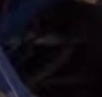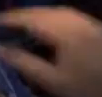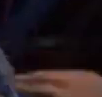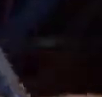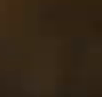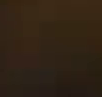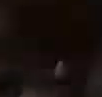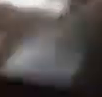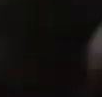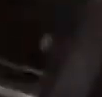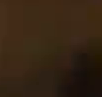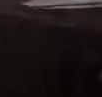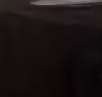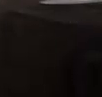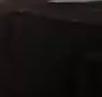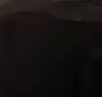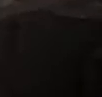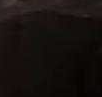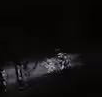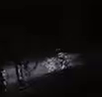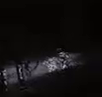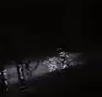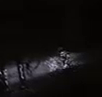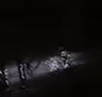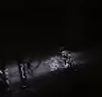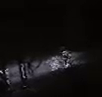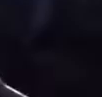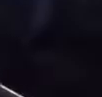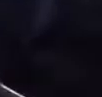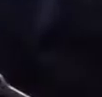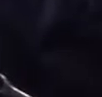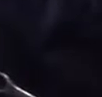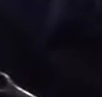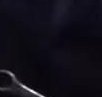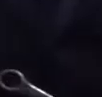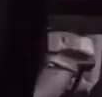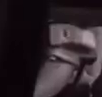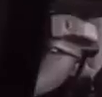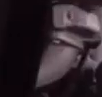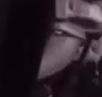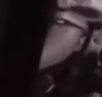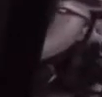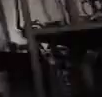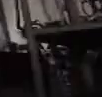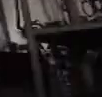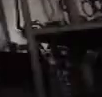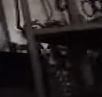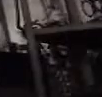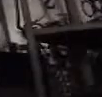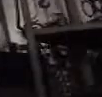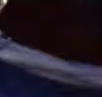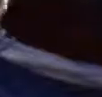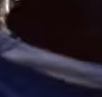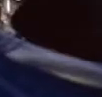Современные технологии позволяют не только успешно установить причину поломки, отремонтировать, но и проверить качество ремонта и выдать